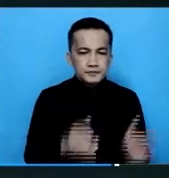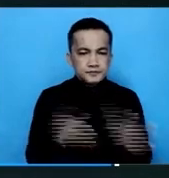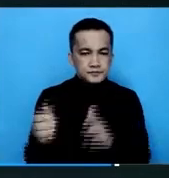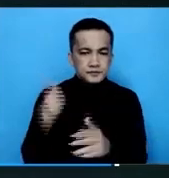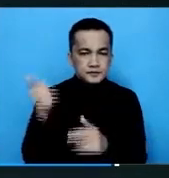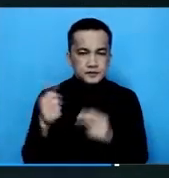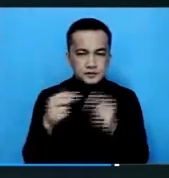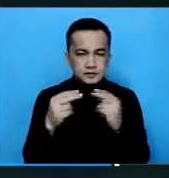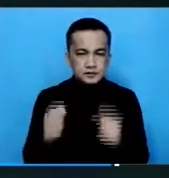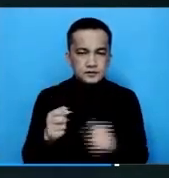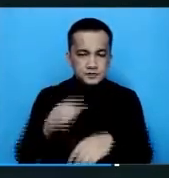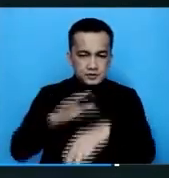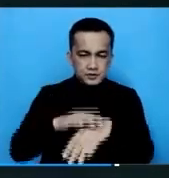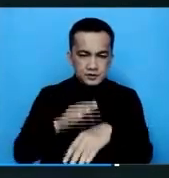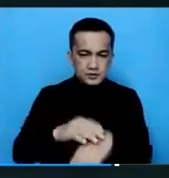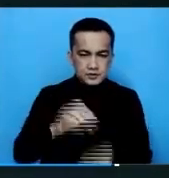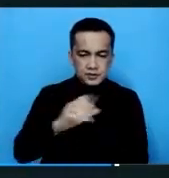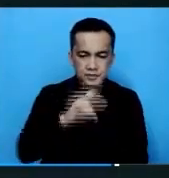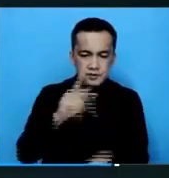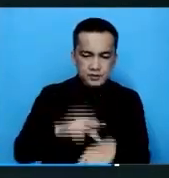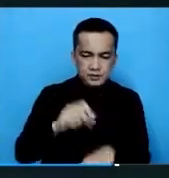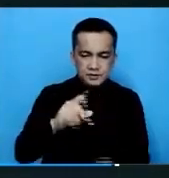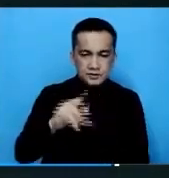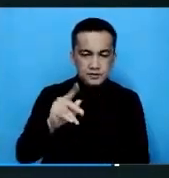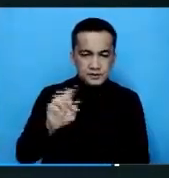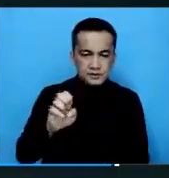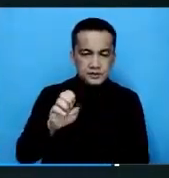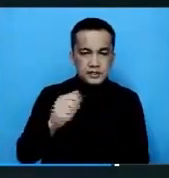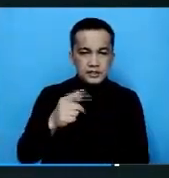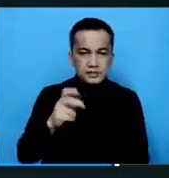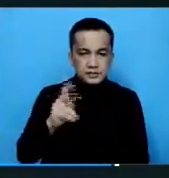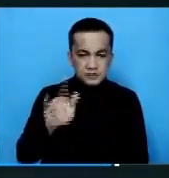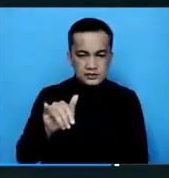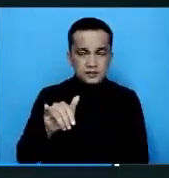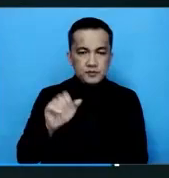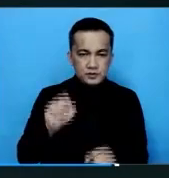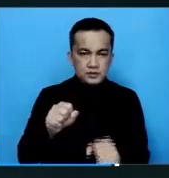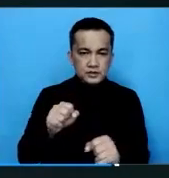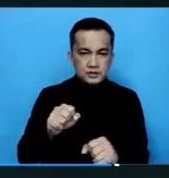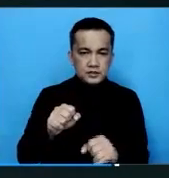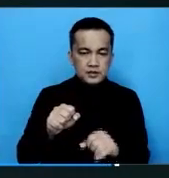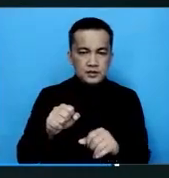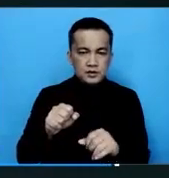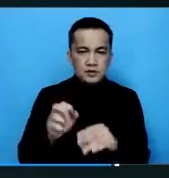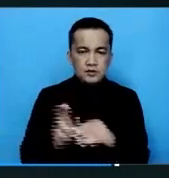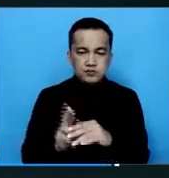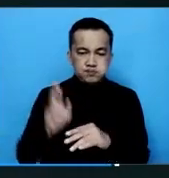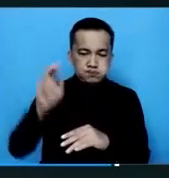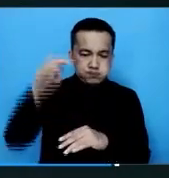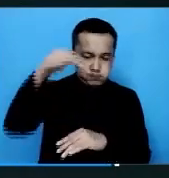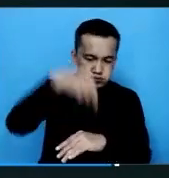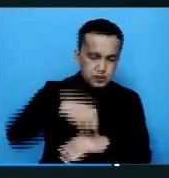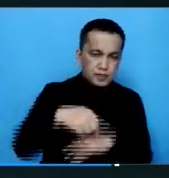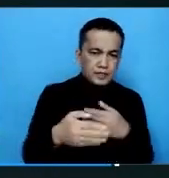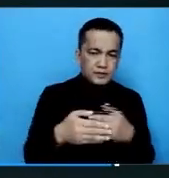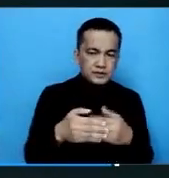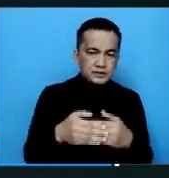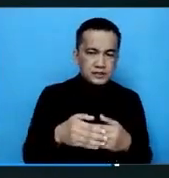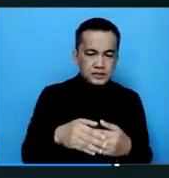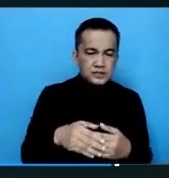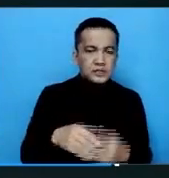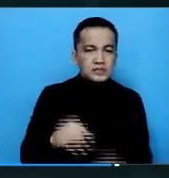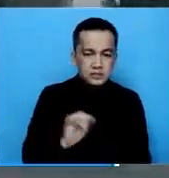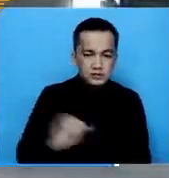nagbabala ang Philippine Space Agency na posibleng bumagsak malapit sa Ilocos Norte at Cagayan ang bahagi ng rocket ng